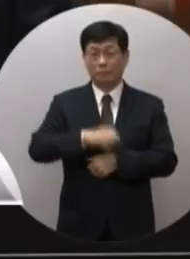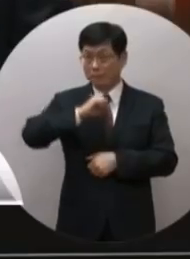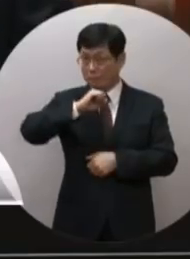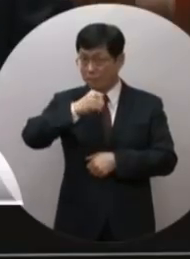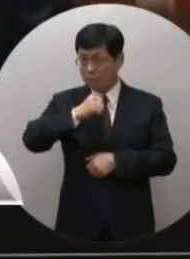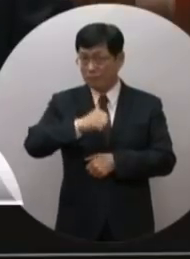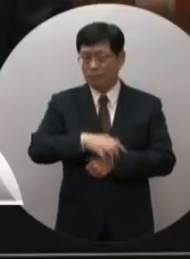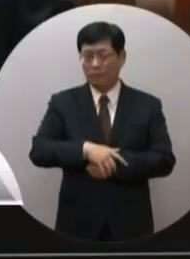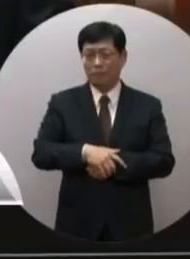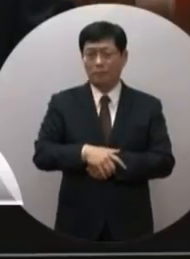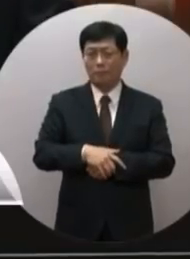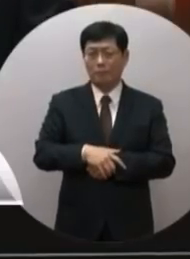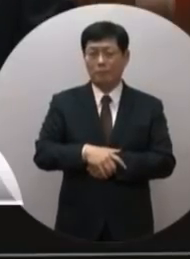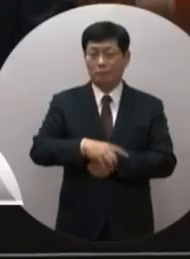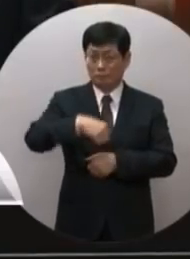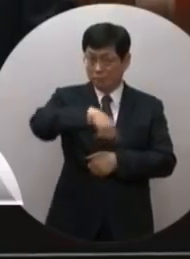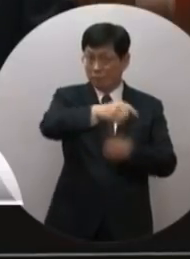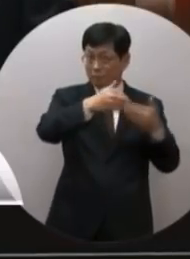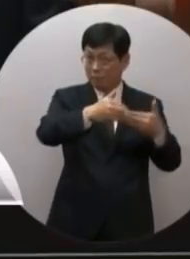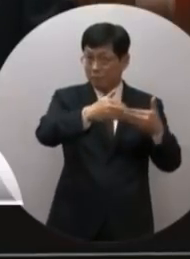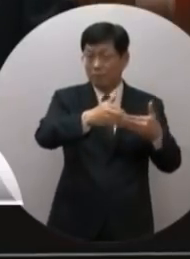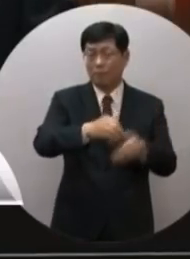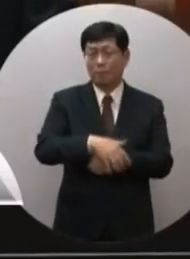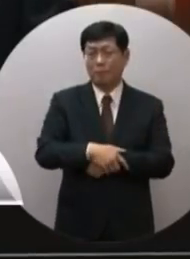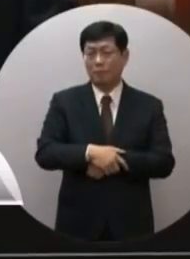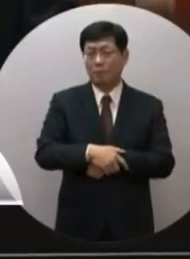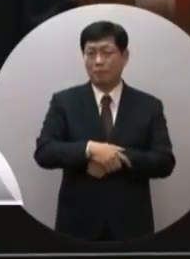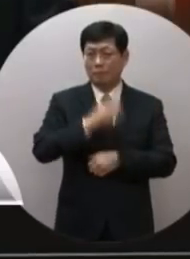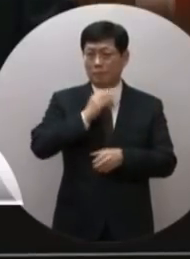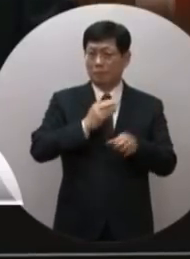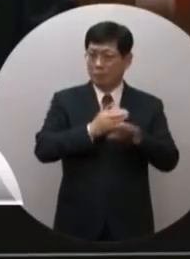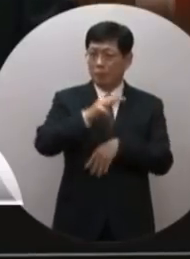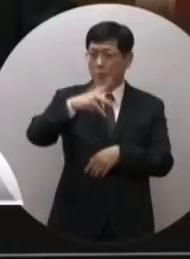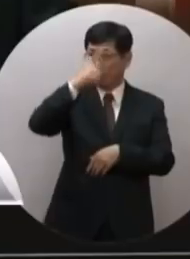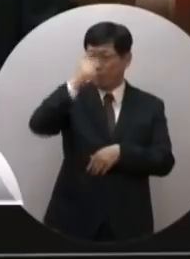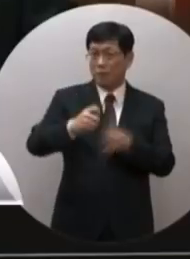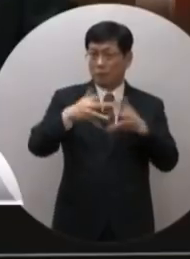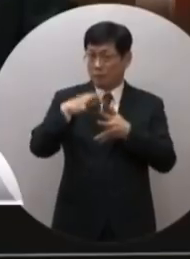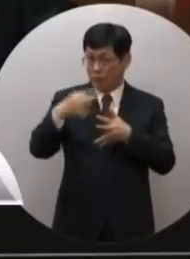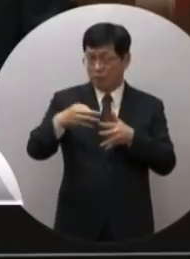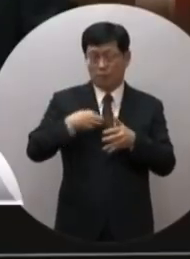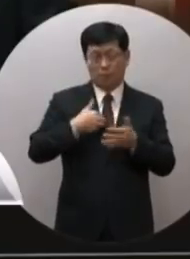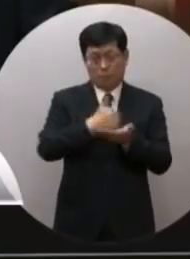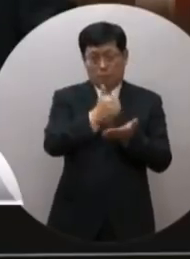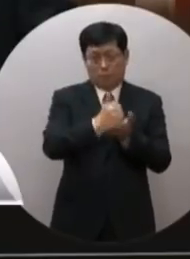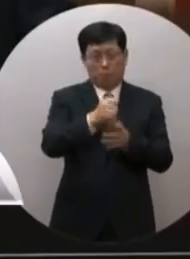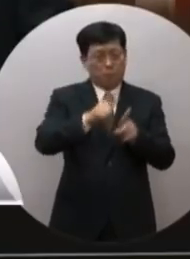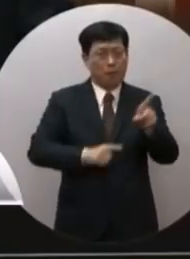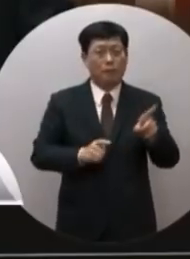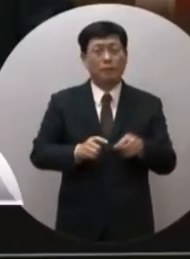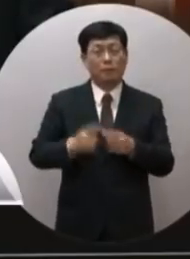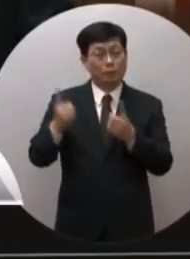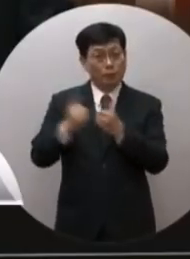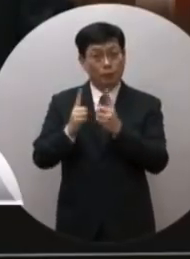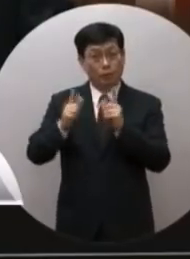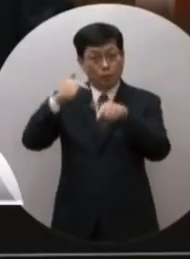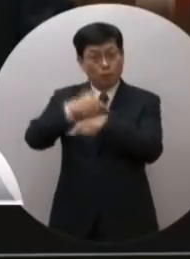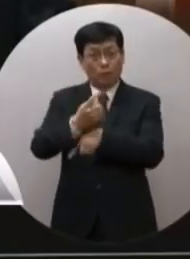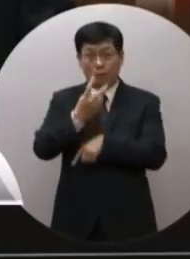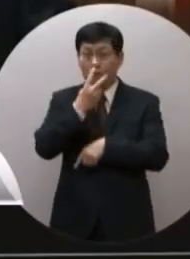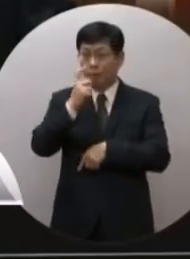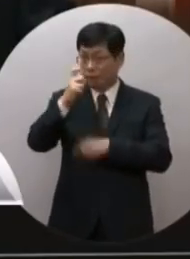台湾对大陆超过800亿美金的出超，对东南亚